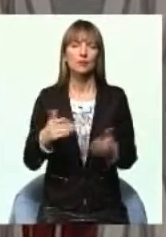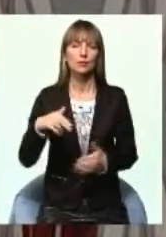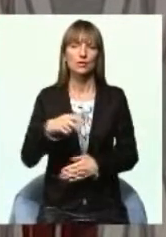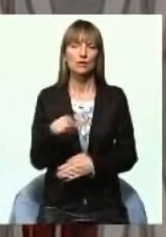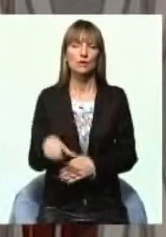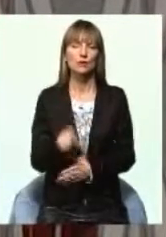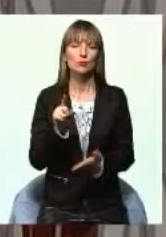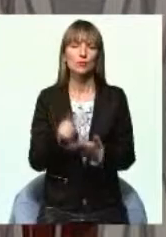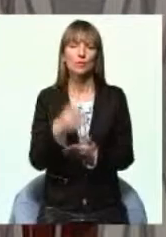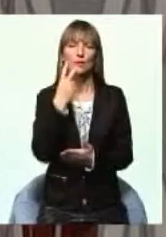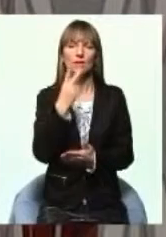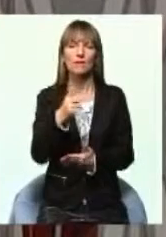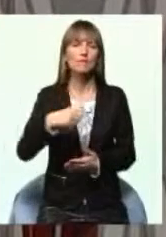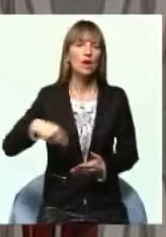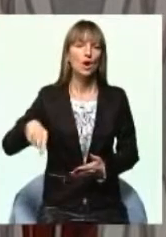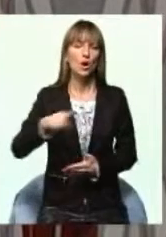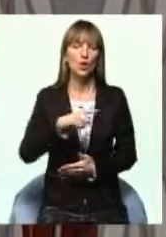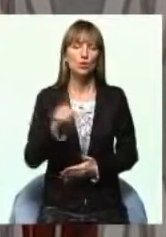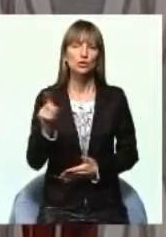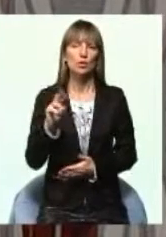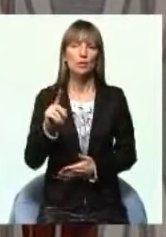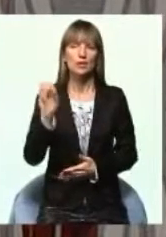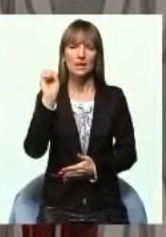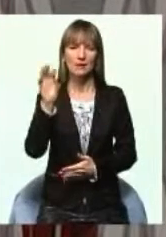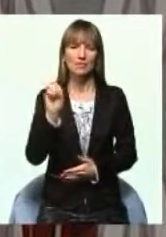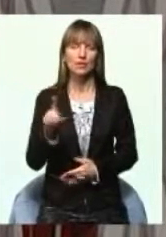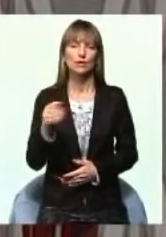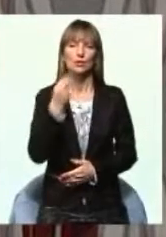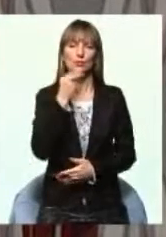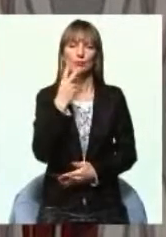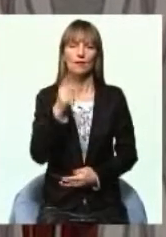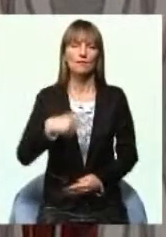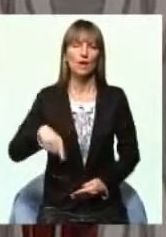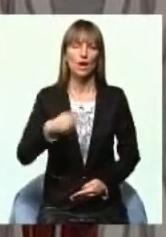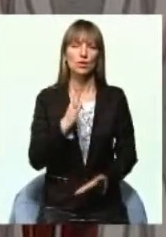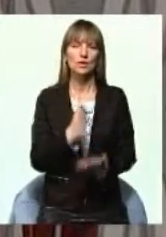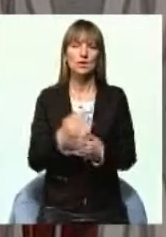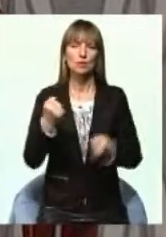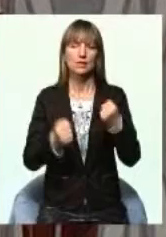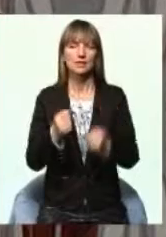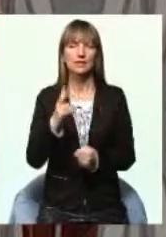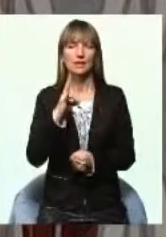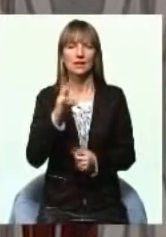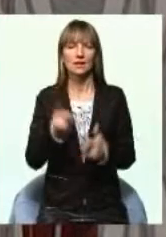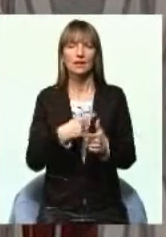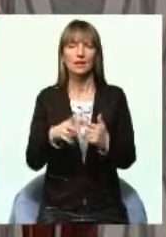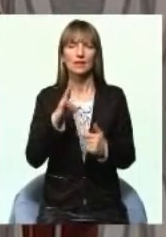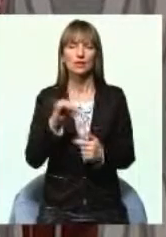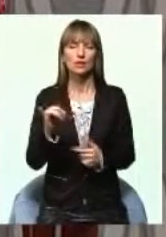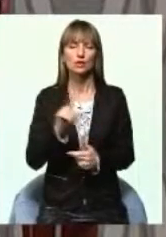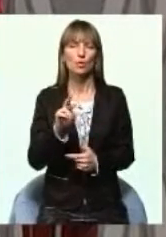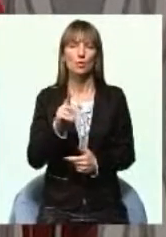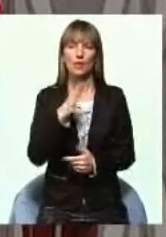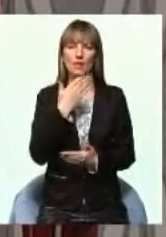дорогу, обов'язково подивіться довкола або на світлофор, та й взагалі краще подивитися довкола, чи їде автівка чи ні, аби уникнути якогось